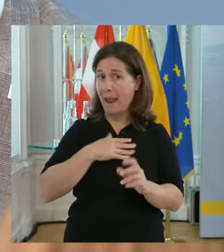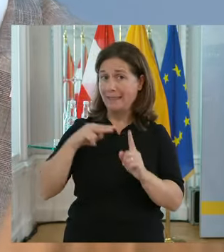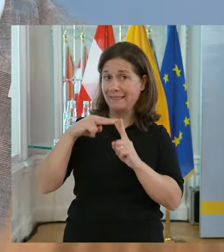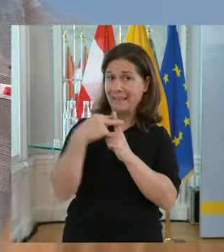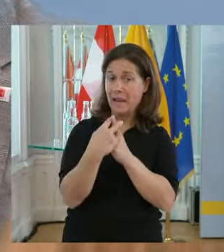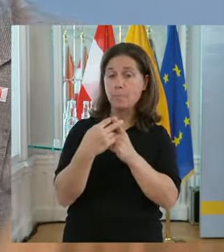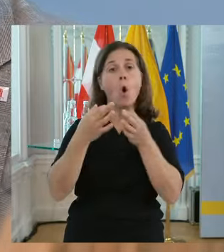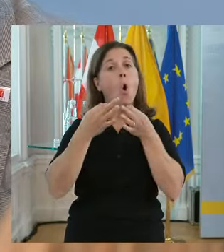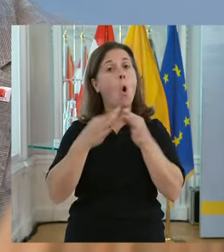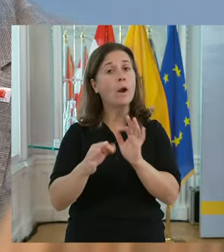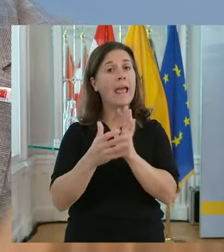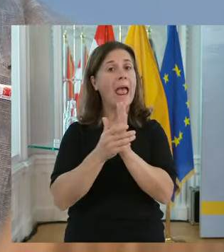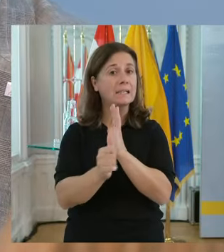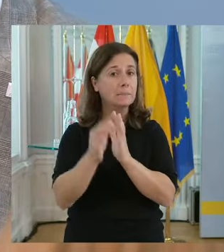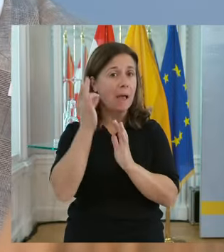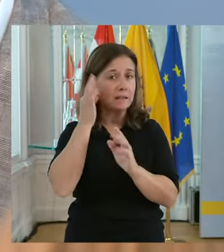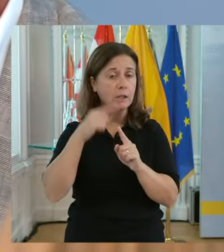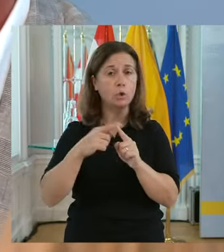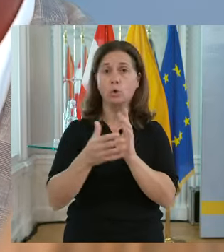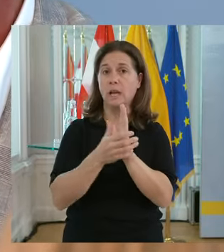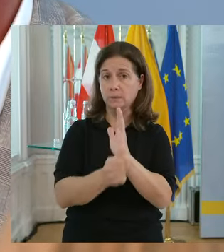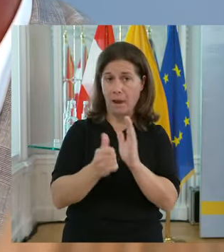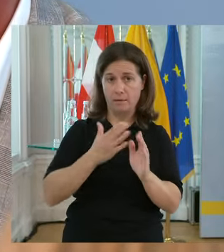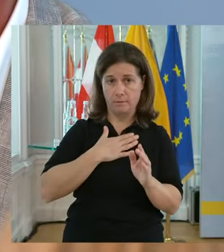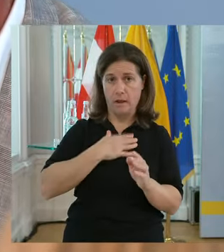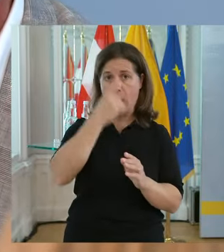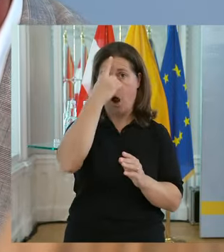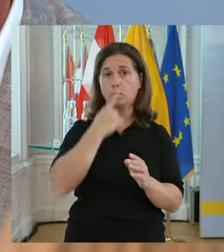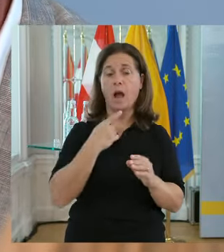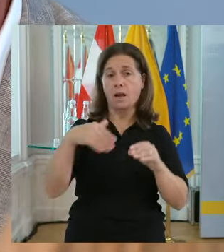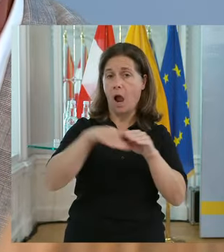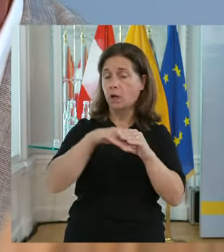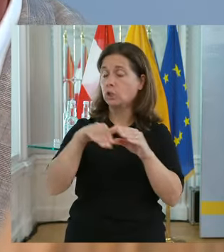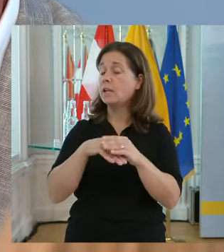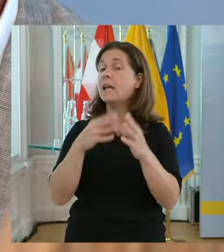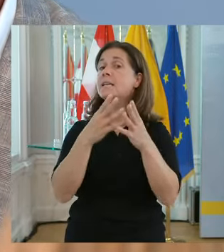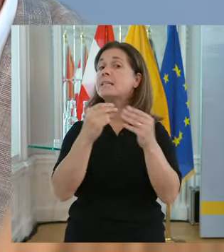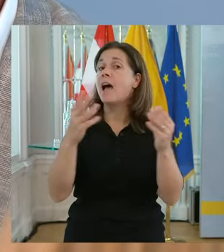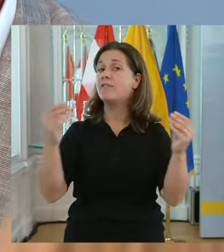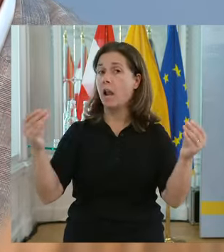ohne die Expertinnen und Experten, die wir bei autark haben, und das sind sehr, sehr viele,